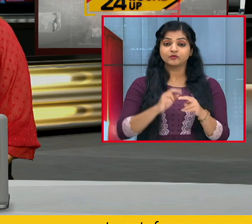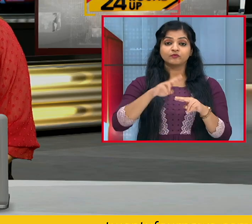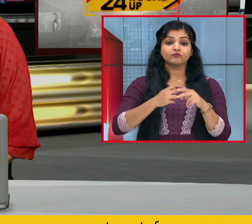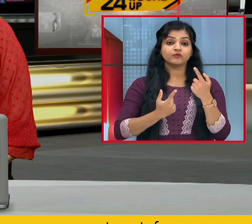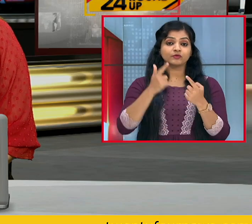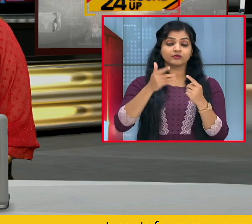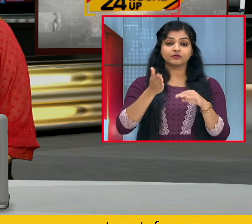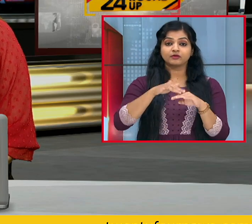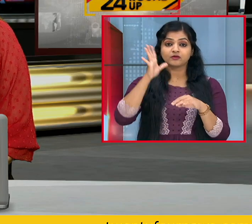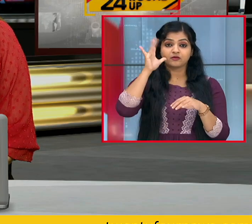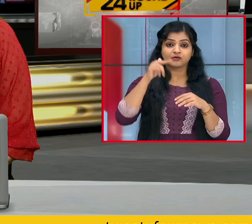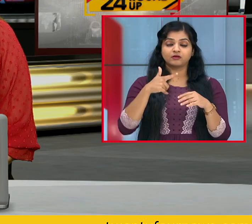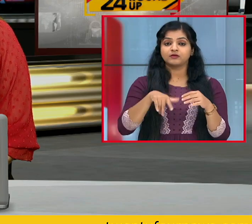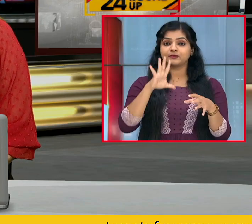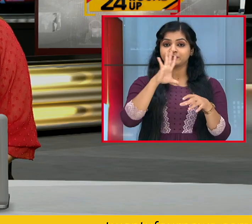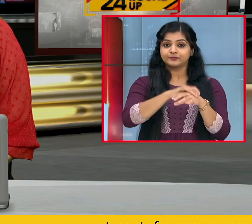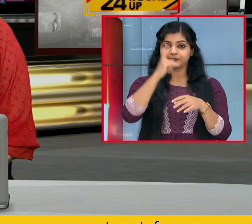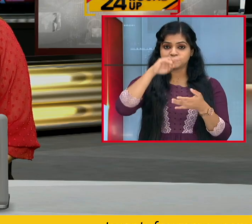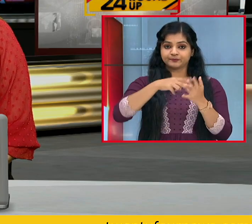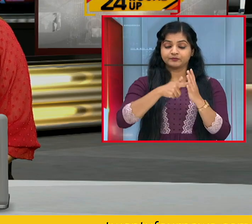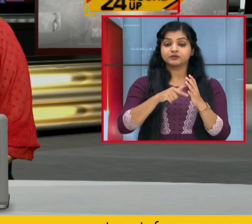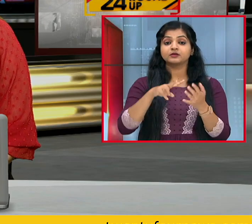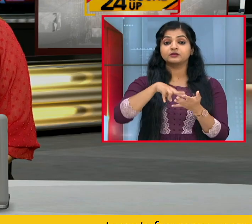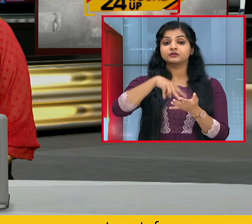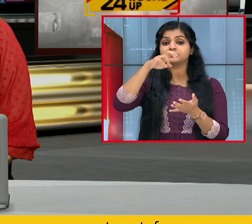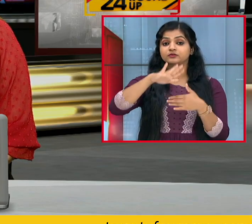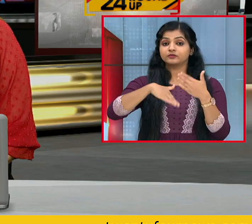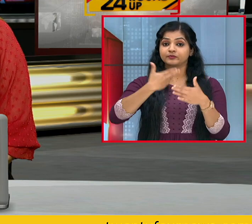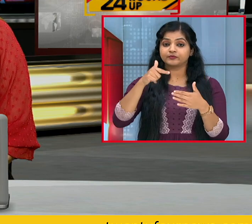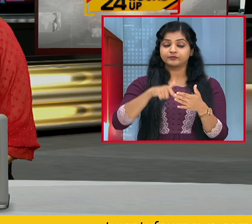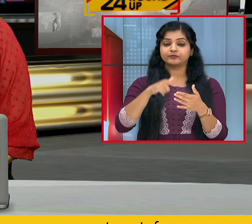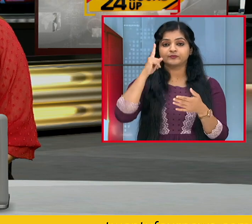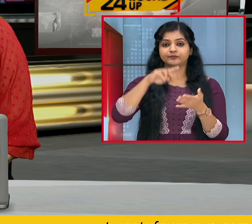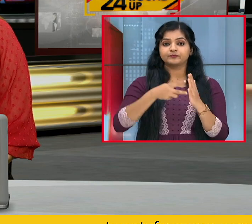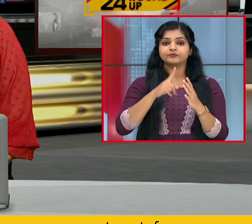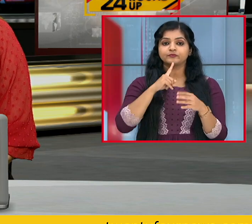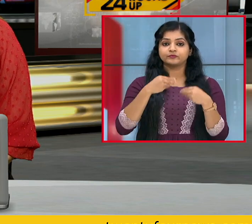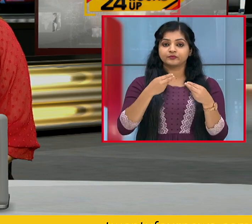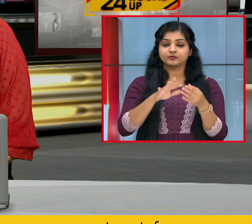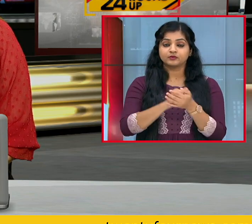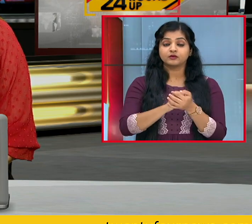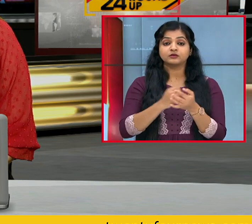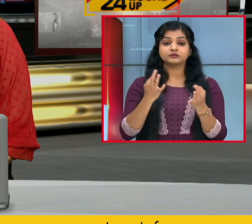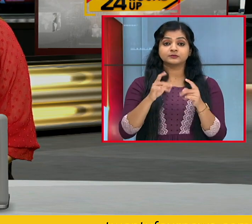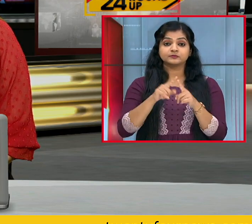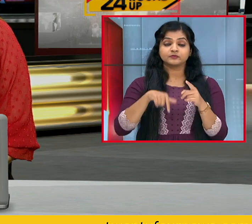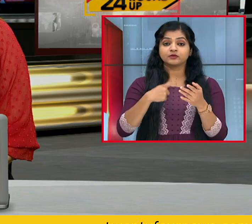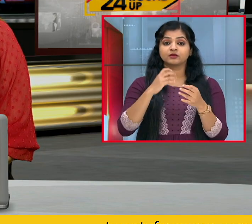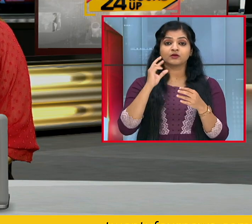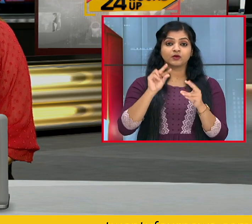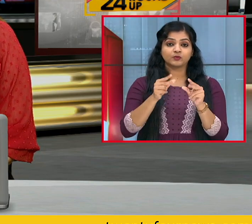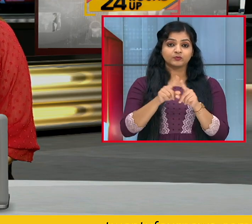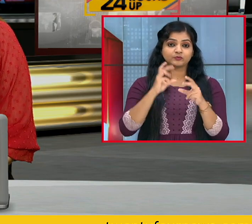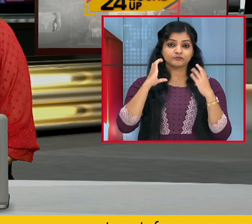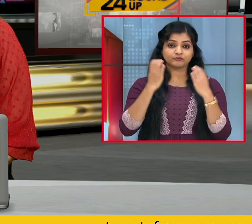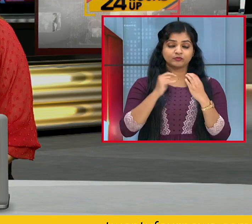അരിക്കൊമ്പൻ ദൌത്യം ഈസ്റ്ററിന് ശേഷം മതിയെന്ന ധാരണ. അന്തിമ തീരുമാനം വിധിപ്പകർപ്പ് ലഭിച്ച ശേഷം എടുക്കും. ആധുനിക സംവിധാനമുള്ള റേഡിയോ കോളർ നിലവിൽ